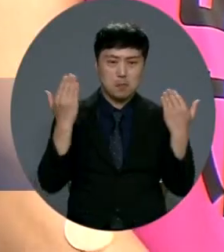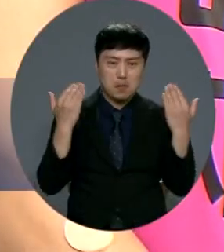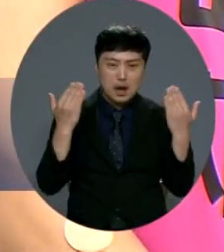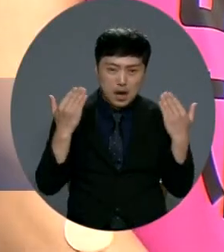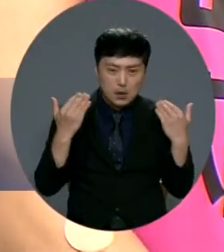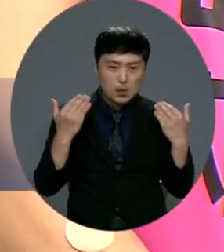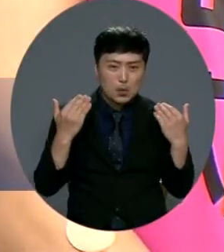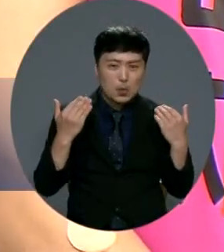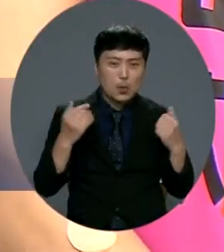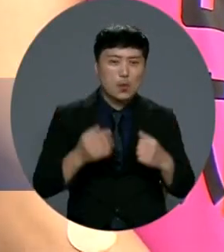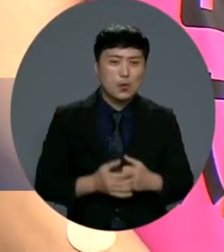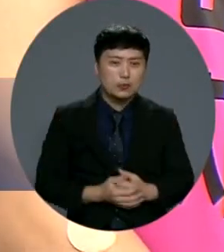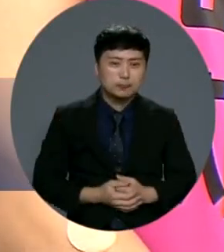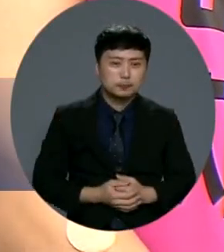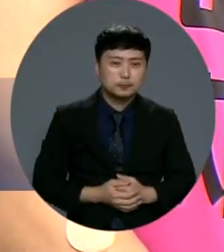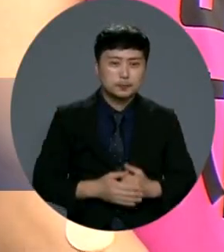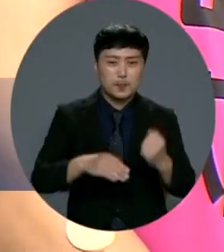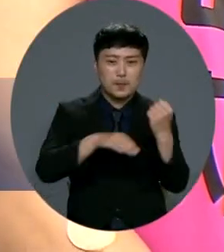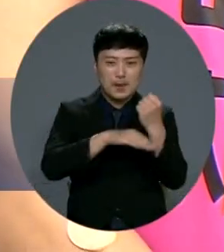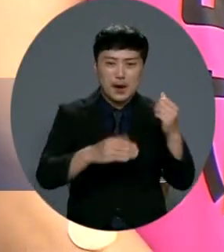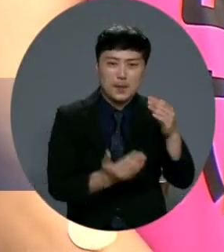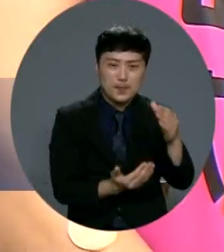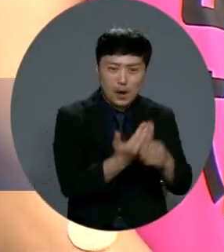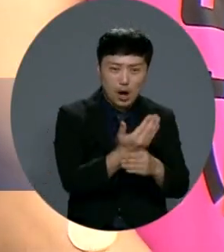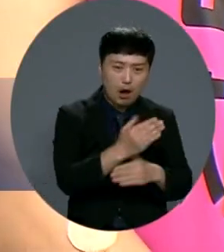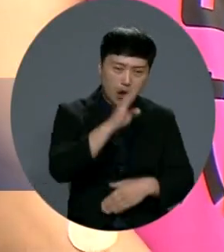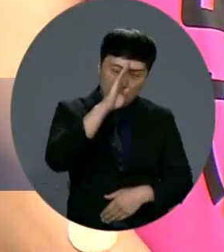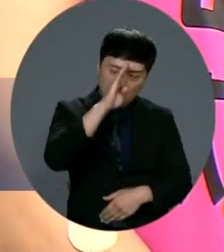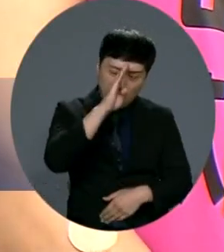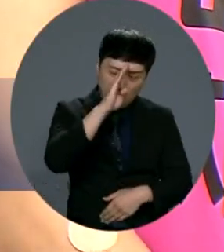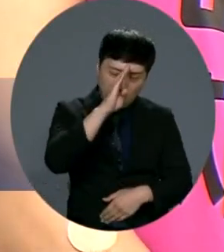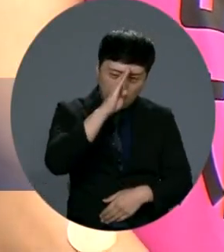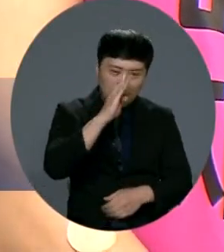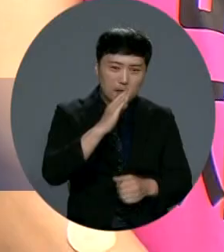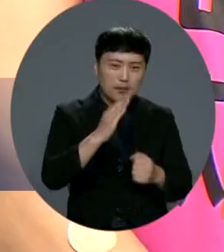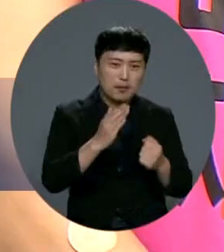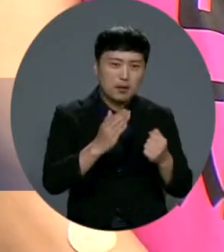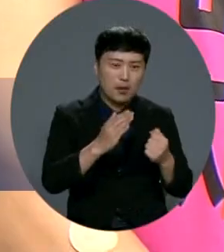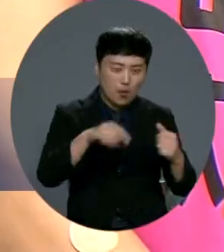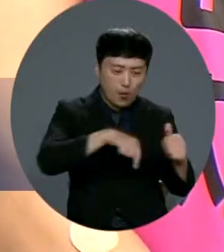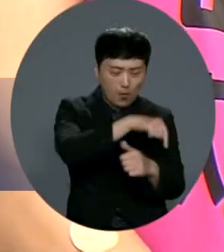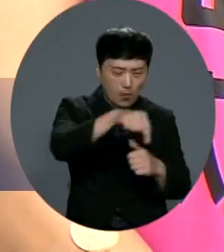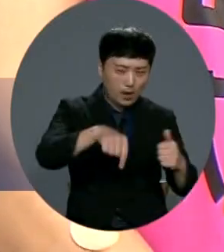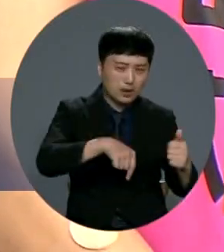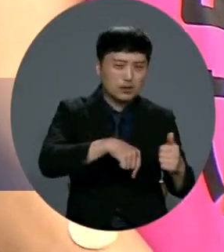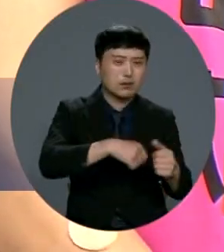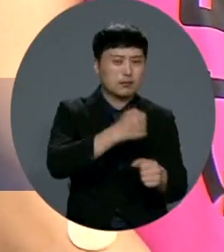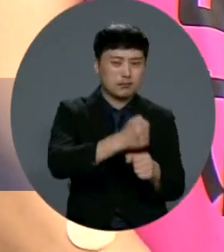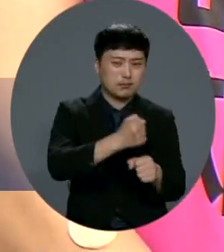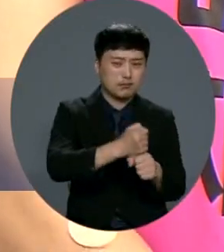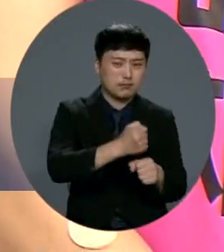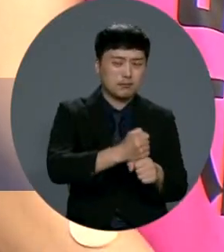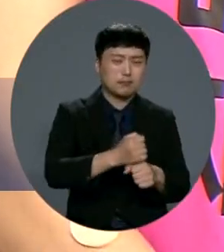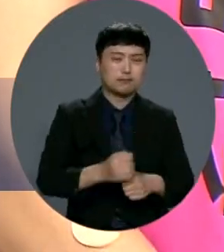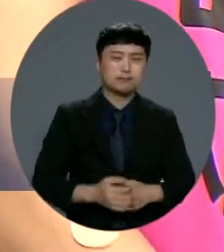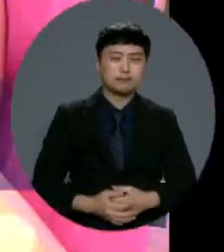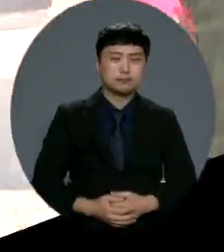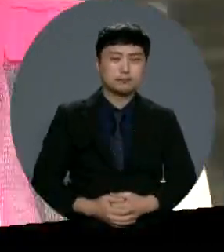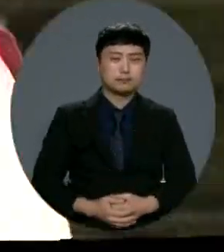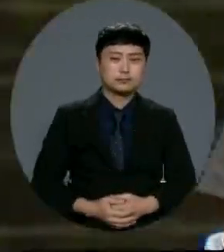높은 대출기준은 사고로 이어지게 하고 골병이든 채 일하게 일하고 일을 하게끔 만들고